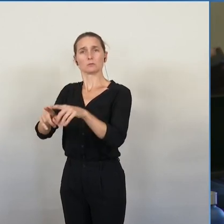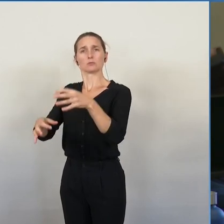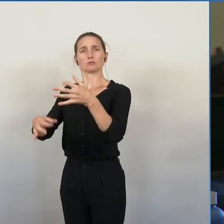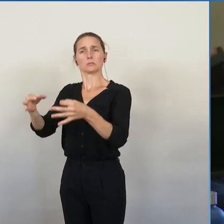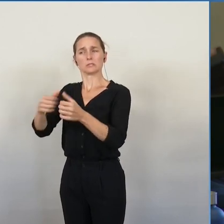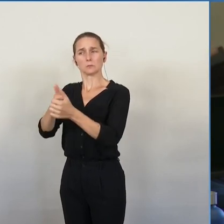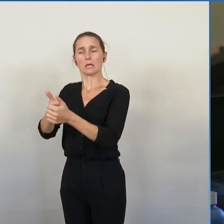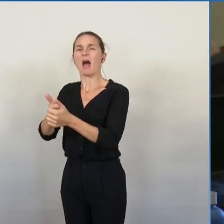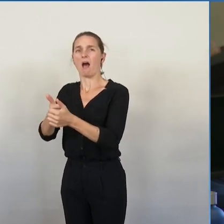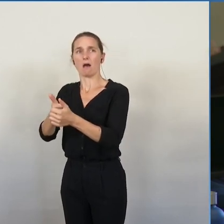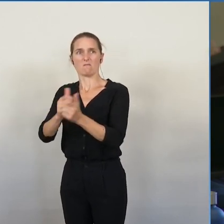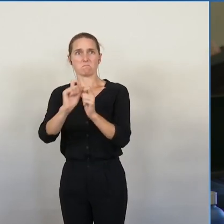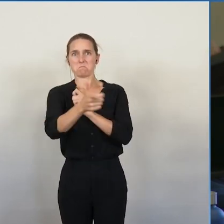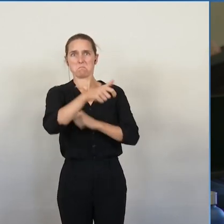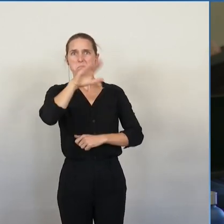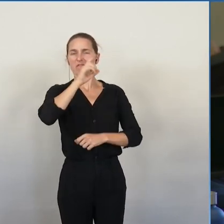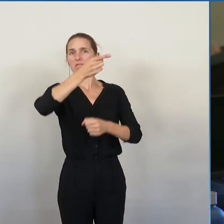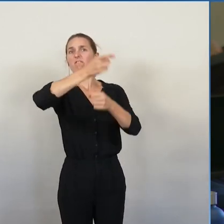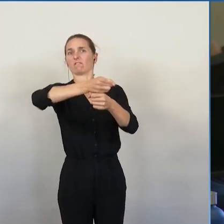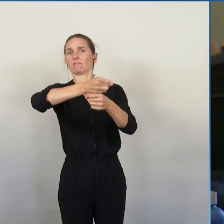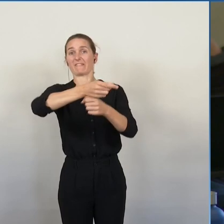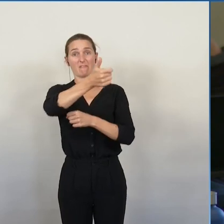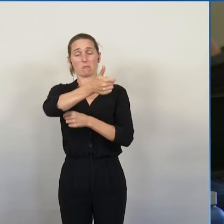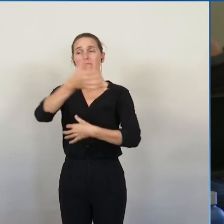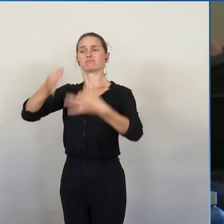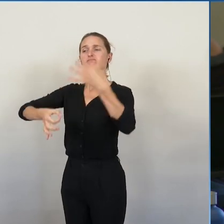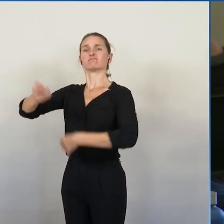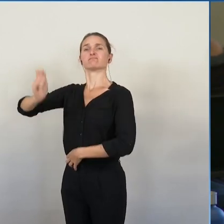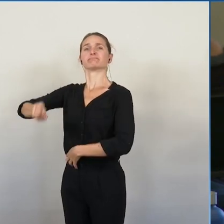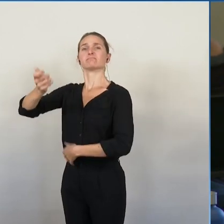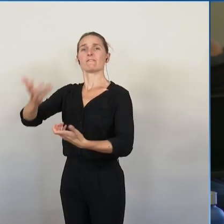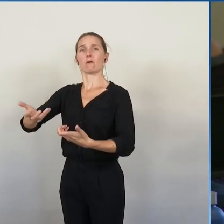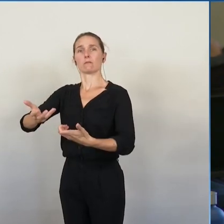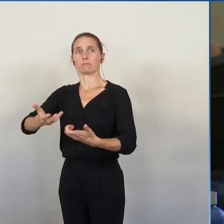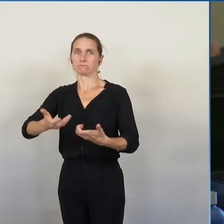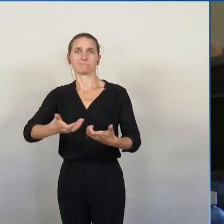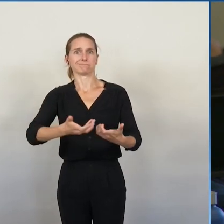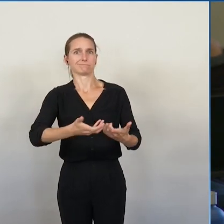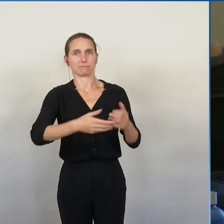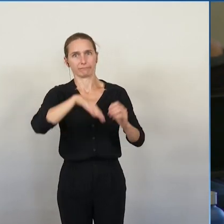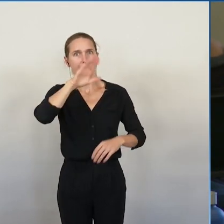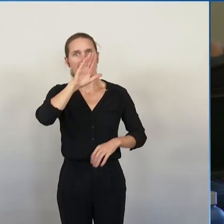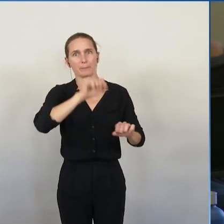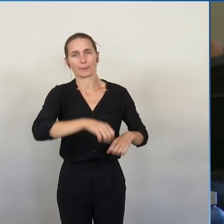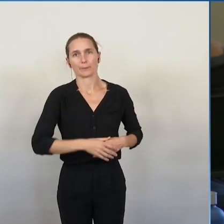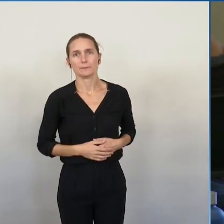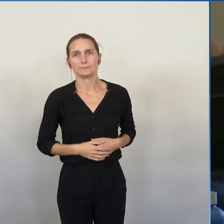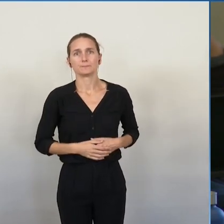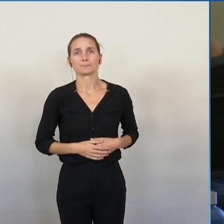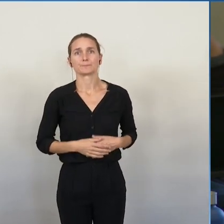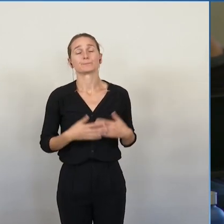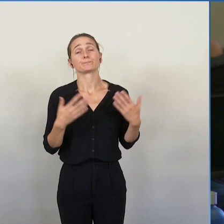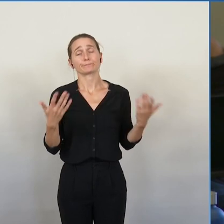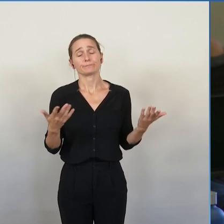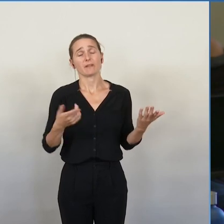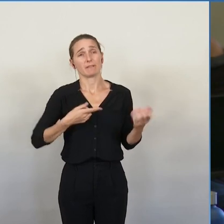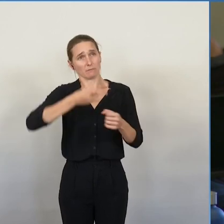vouloir faire la justice vous-même ce qui est un comble vous vous y entendez plutôt pas mal être condamné